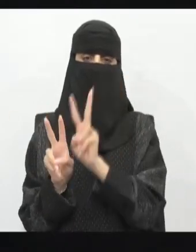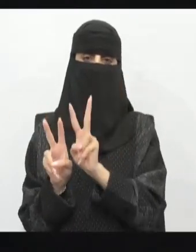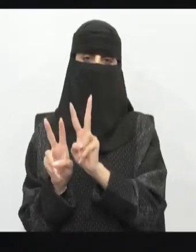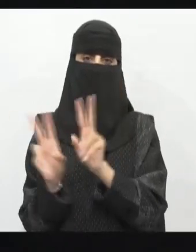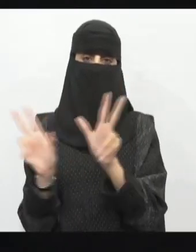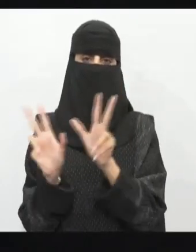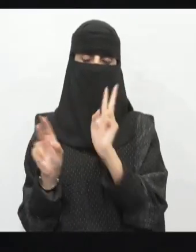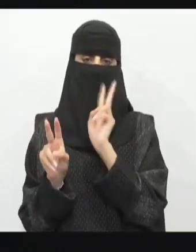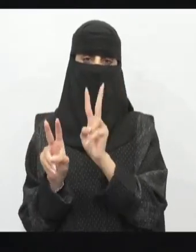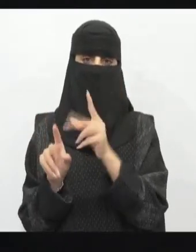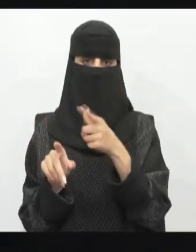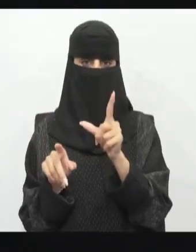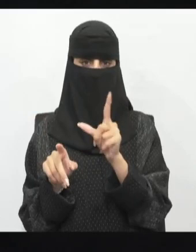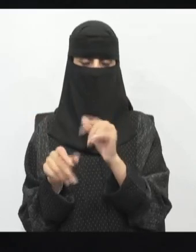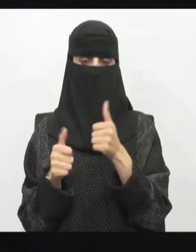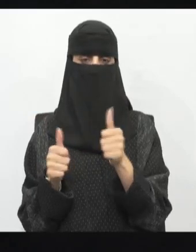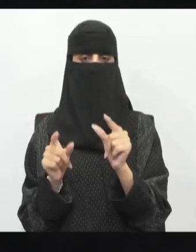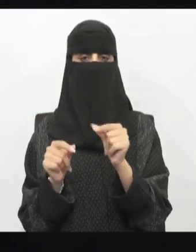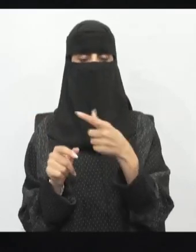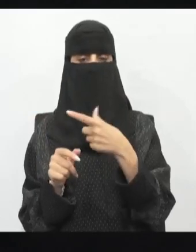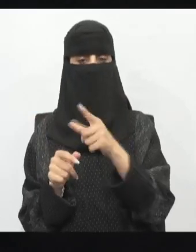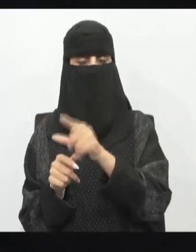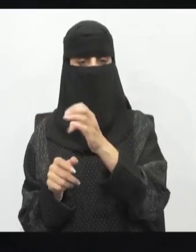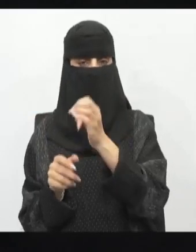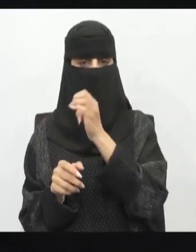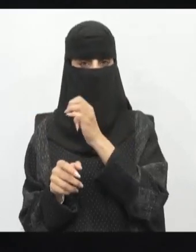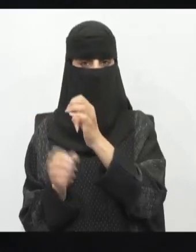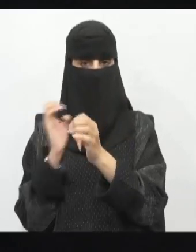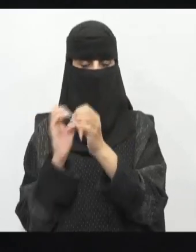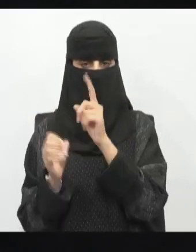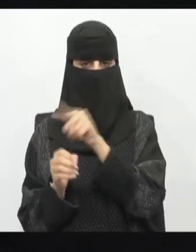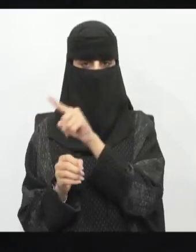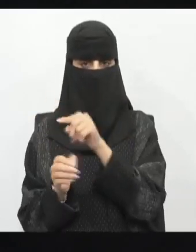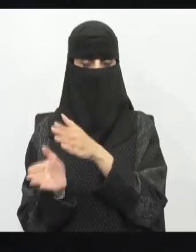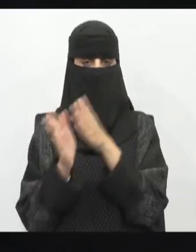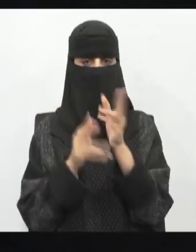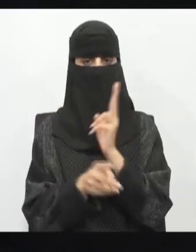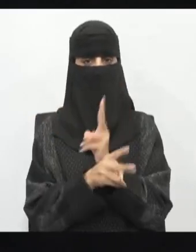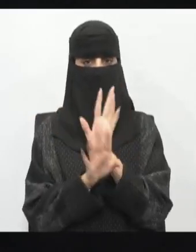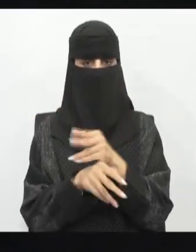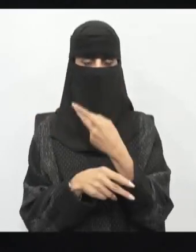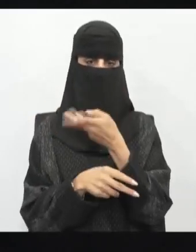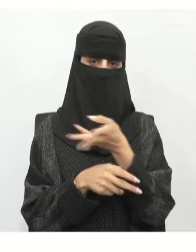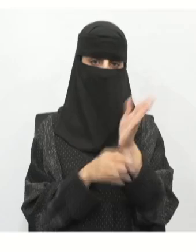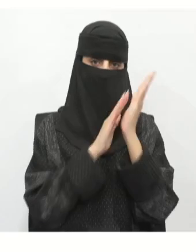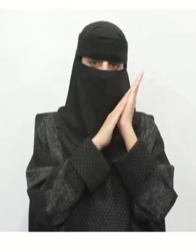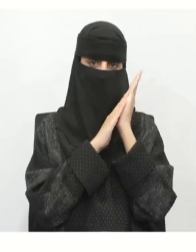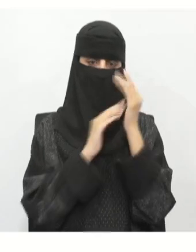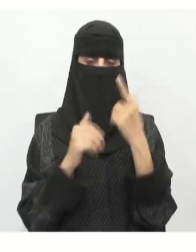صحيحه بالطبع اجابه خاطئه ايضا النوم اجابه ايضا